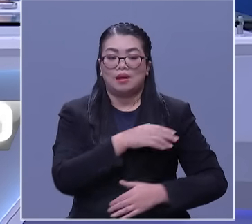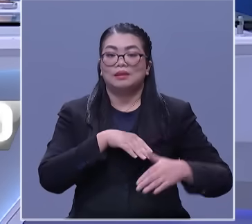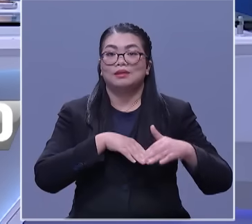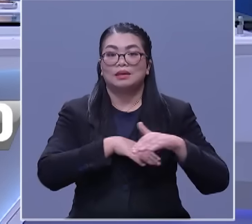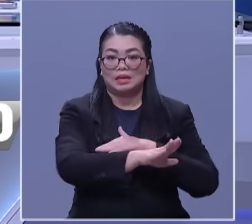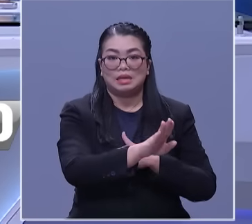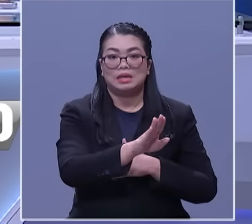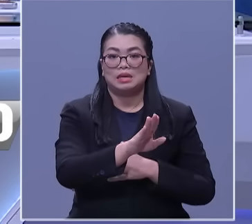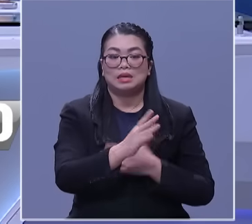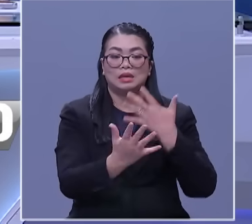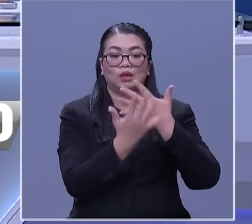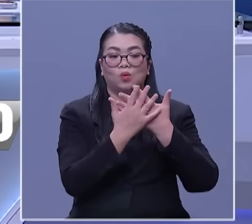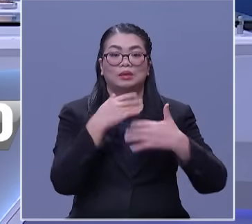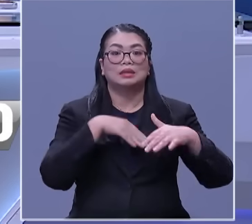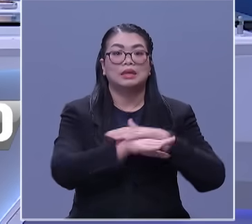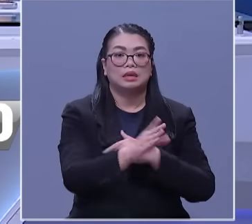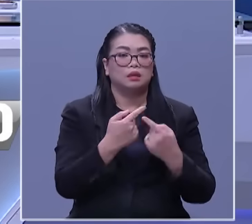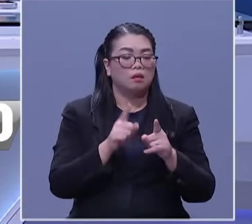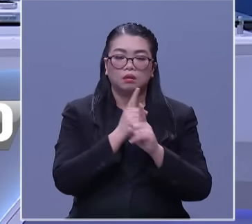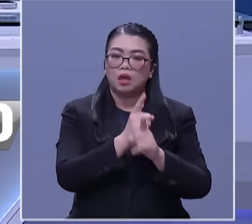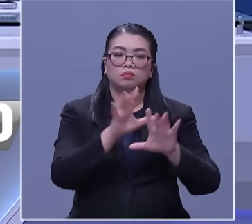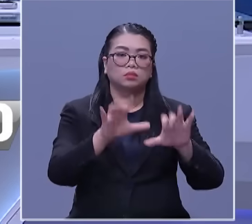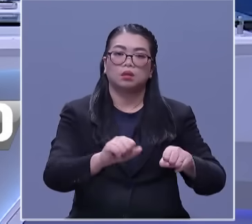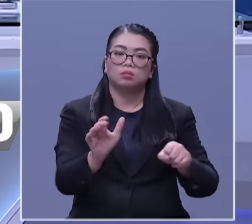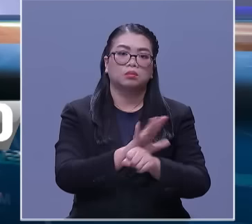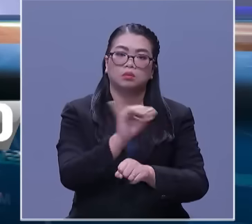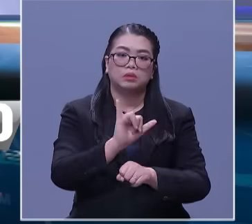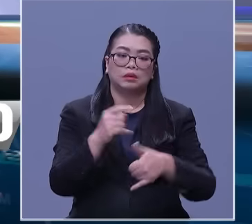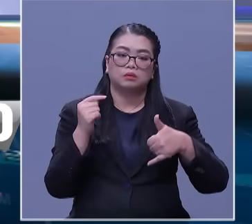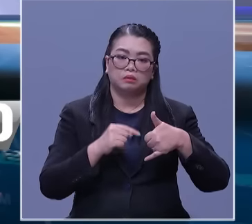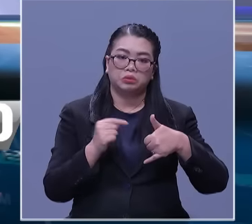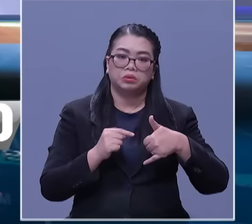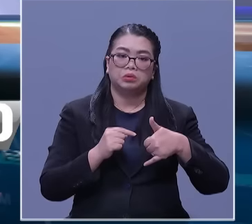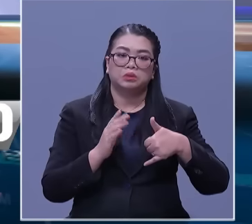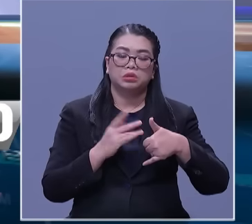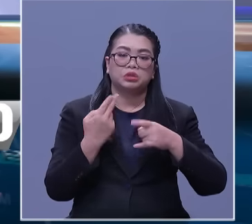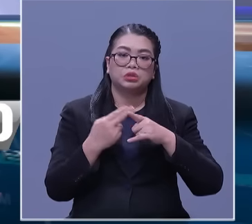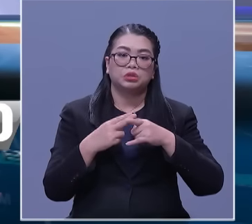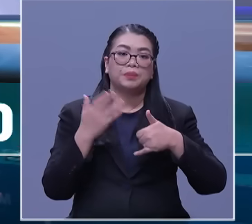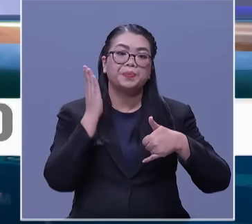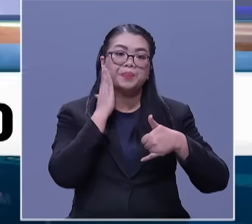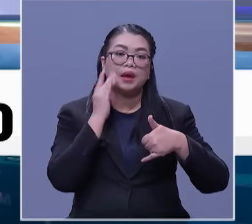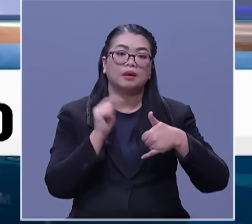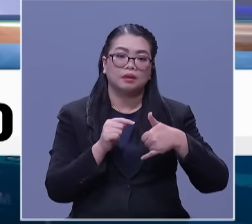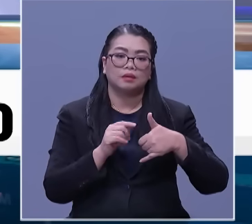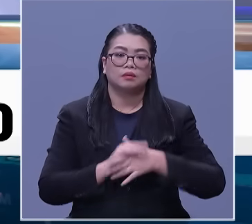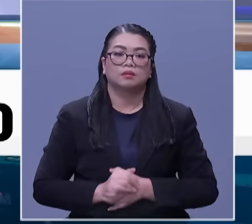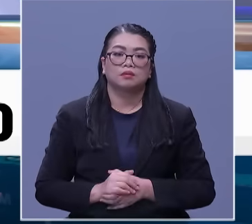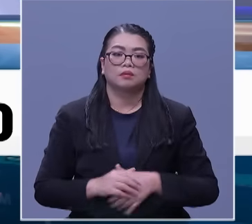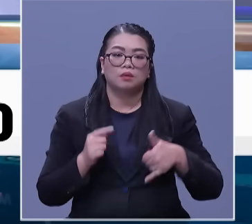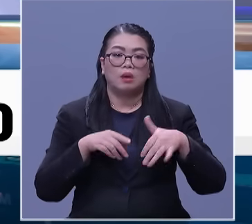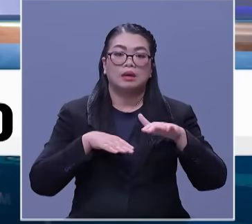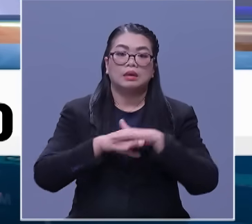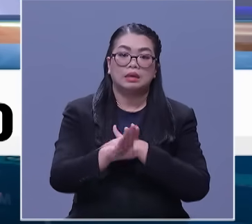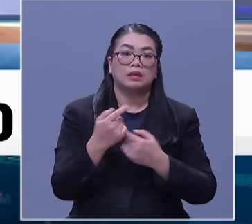ผ่านมาหลายวันแล้วนะคะคดีนี้ยังตามจับกันได้ไม่หมดนะคะโดยเฉพาะตัวเสียแป้งแต่ว่าล่าสุดความคืบหน้าก็คือศาลอนุมัติหมายจับ